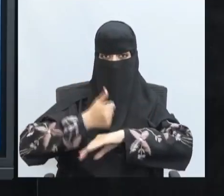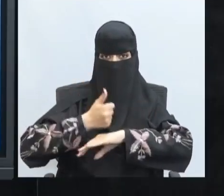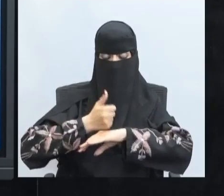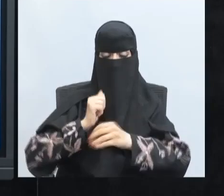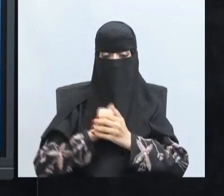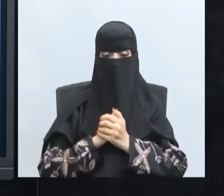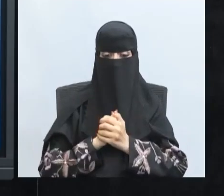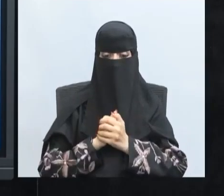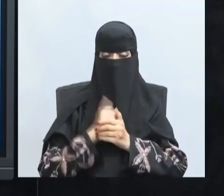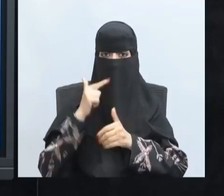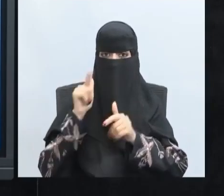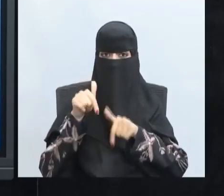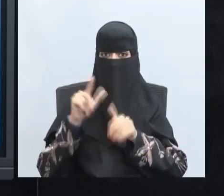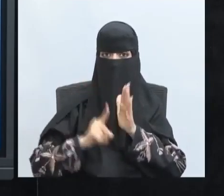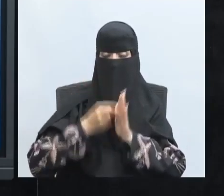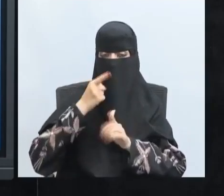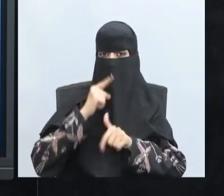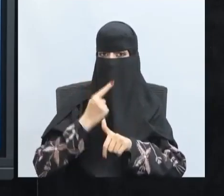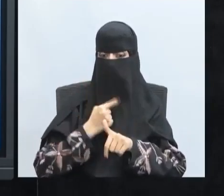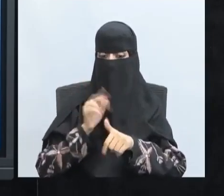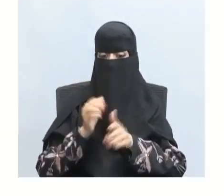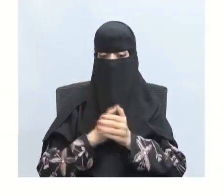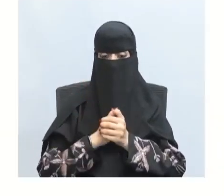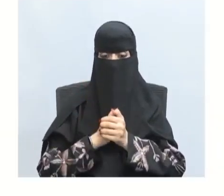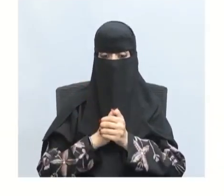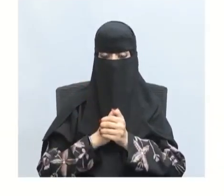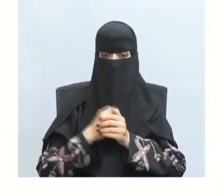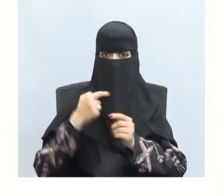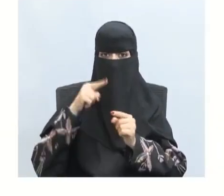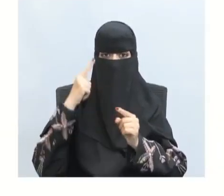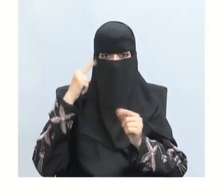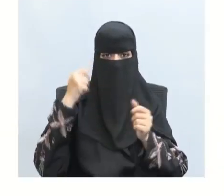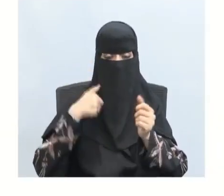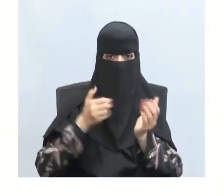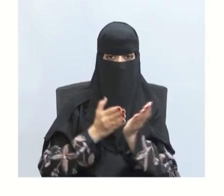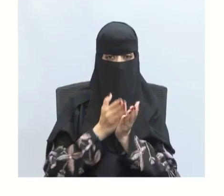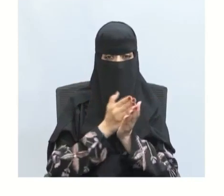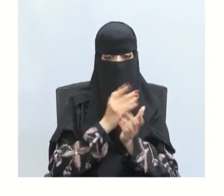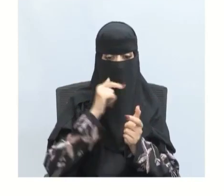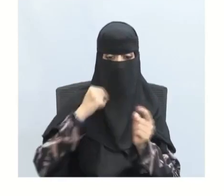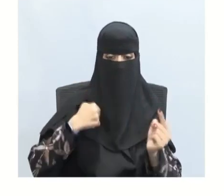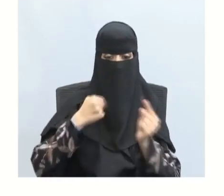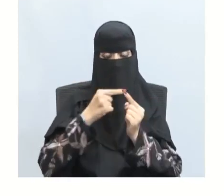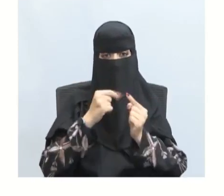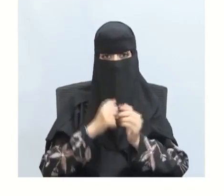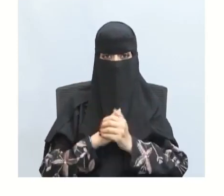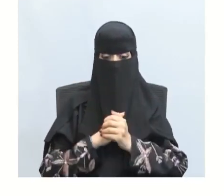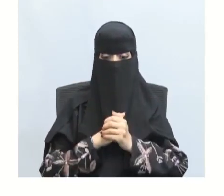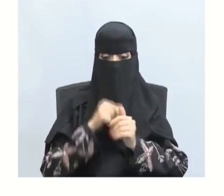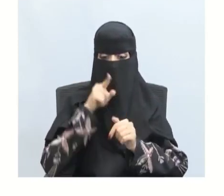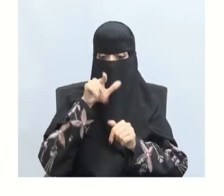البدايه عزيزي الطالب وعزيزتي الطالبه نتطرق الى الاهداف داف